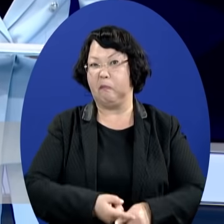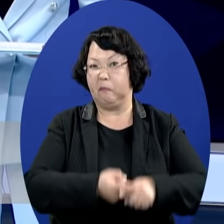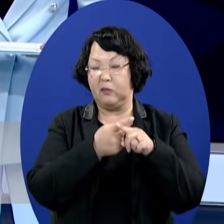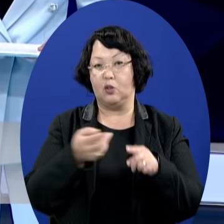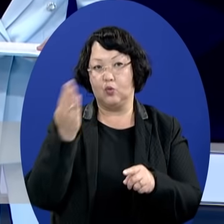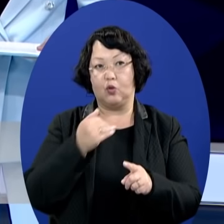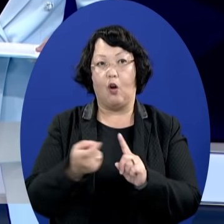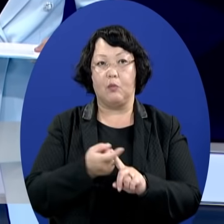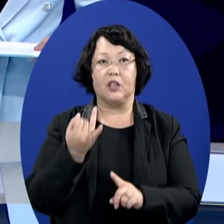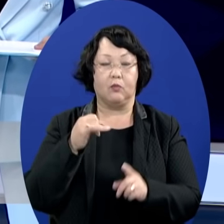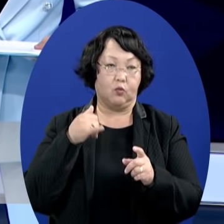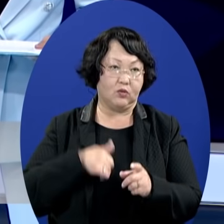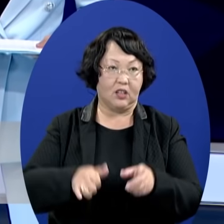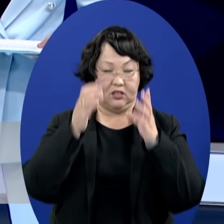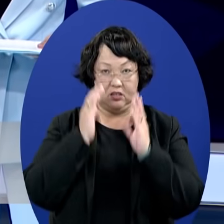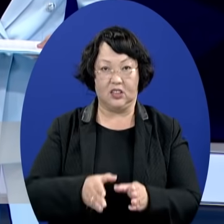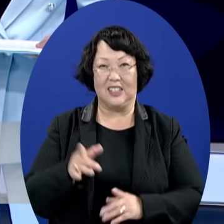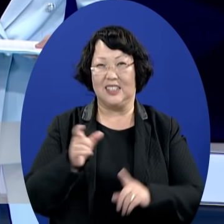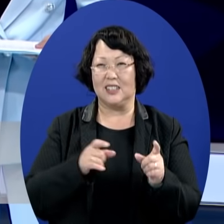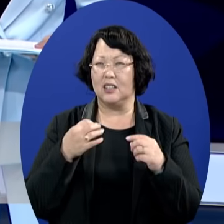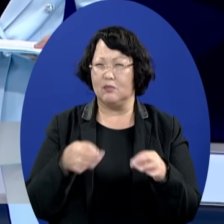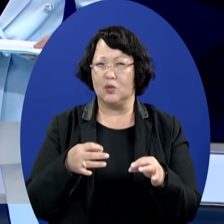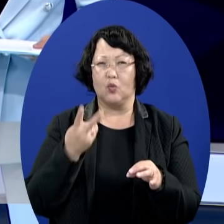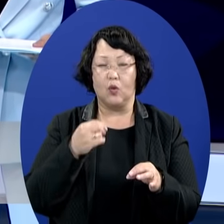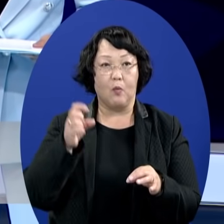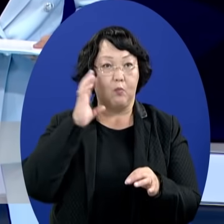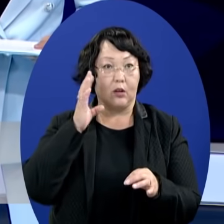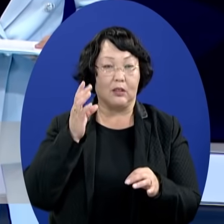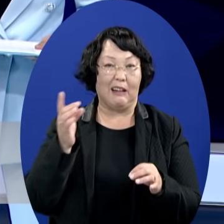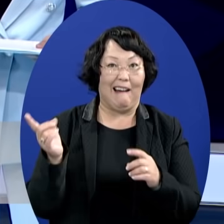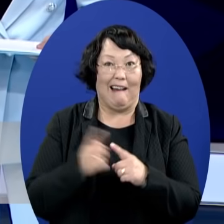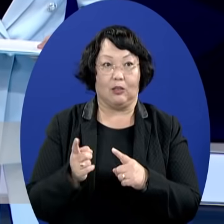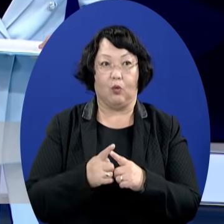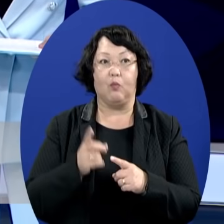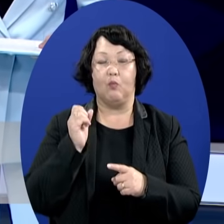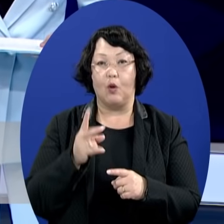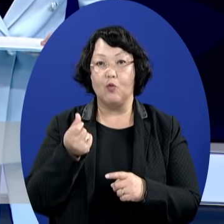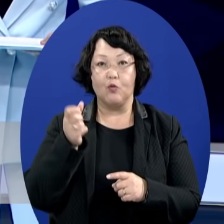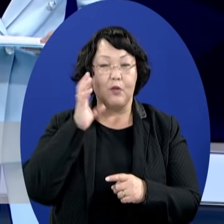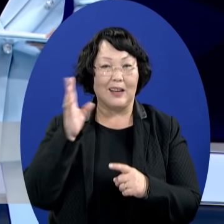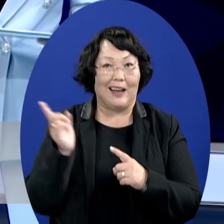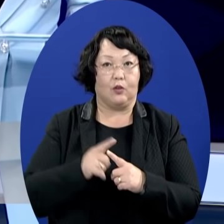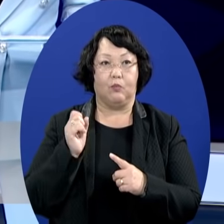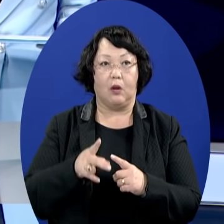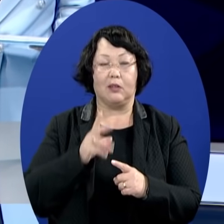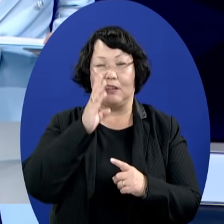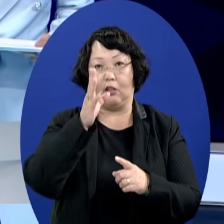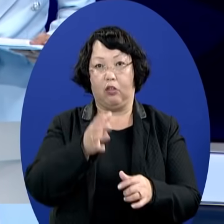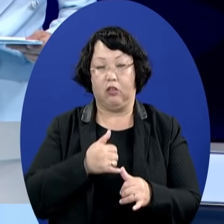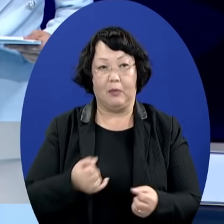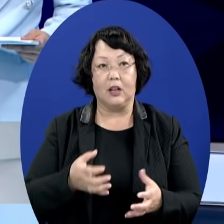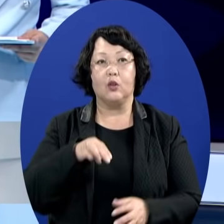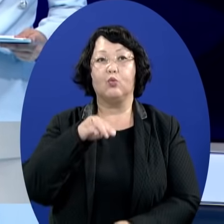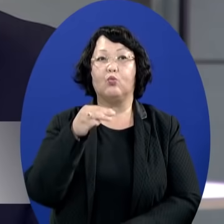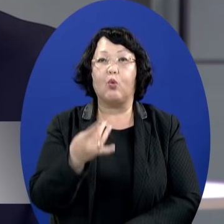ийм шийдвэр төрчээ. Эдийн засаг ийм эмзэг үед бодлогоо хэрвээ чангаруулчихвал эрсдэл үүснэ гэж харж байгаа юм. Мөн үнийн өсөлтийг төр зүрийн шинжтэй байна гэж